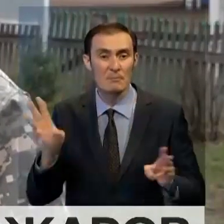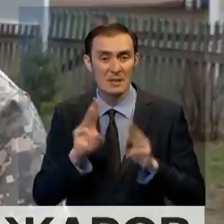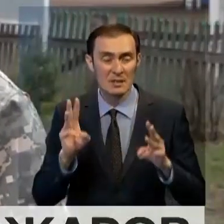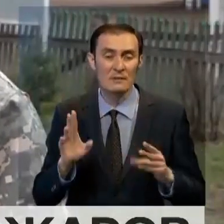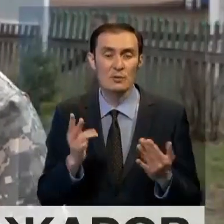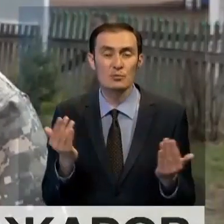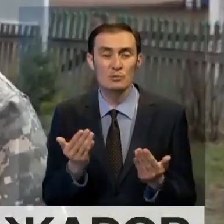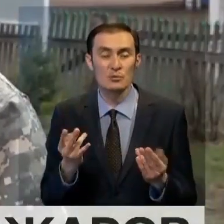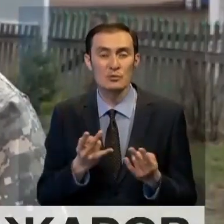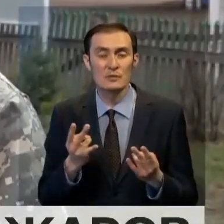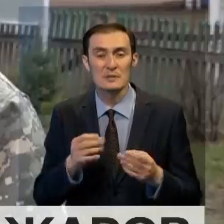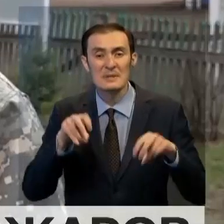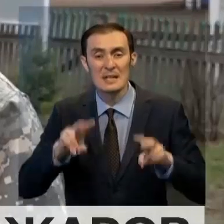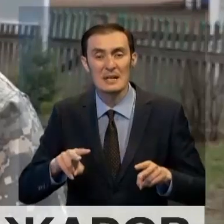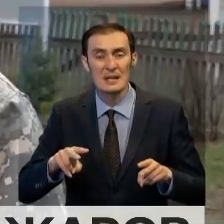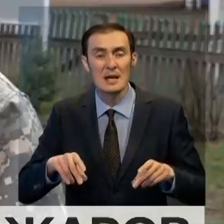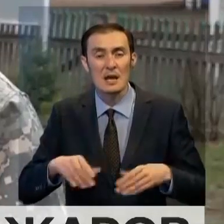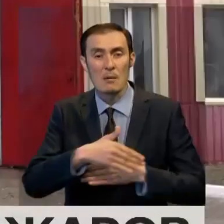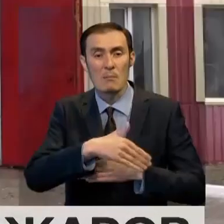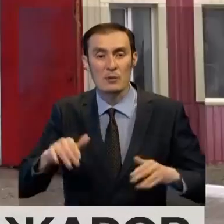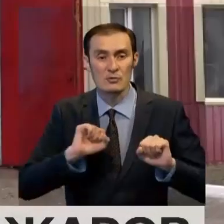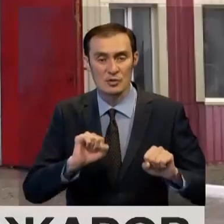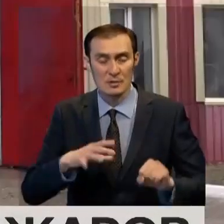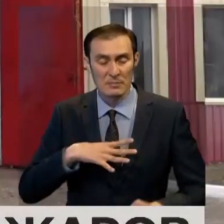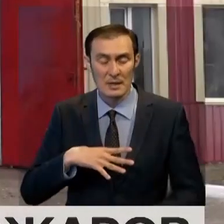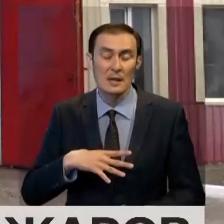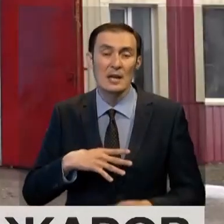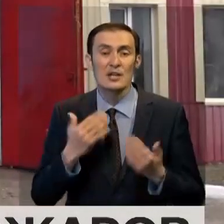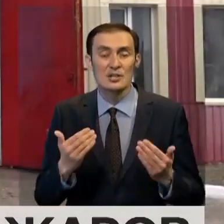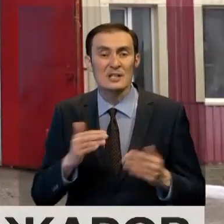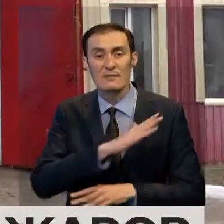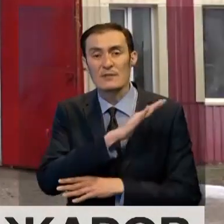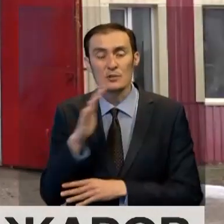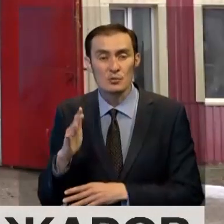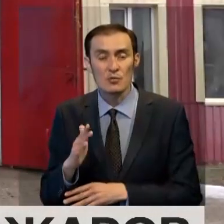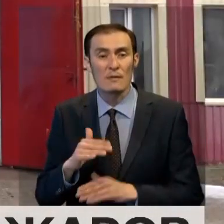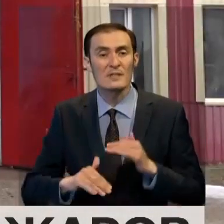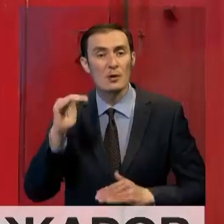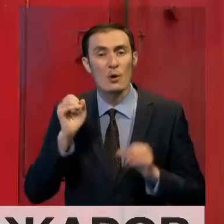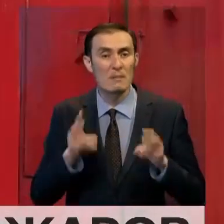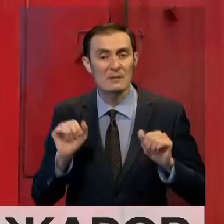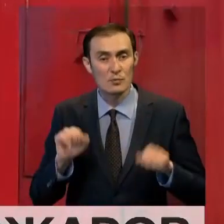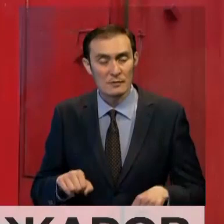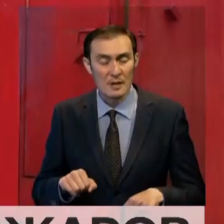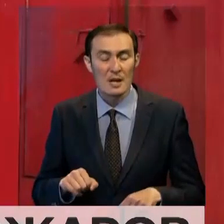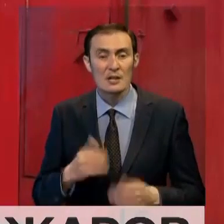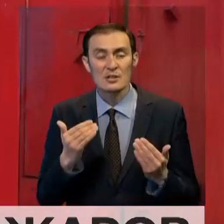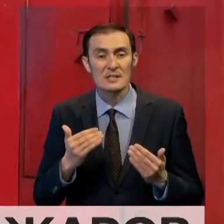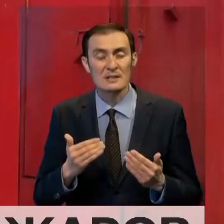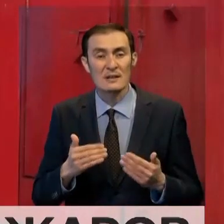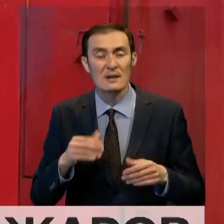устройство минерализованных полос и уход за ними. Сейчас в лесу высокий класс пожарной опасности. На территории резервата